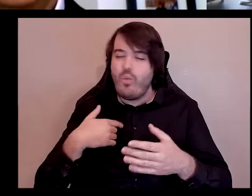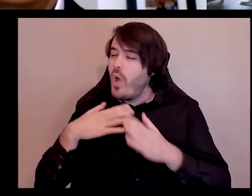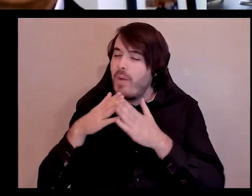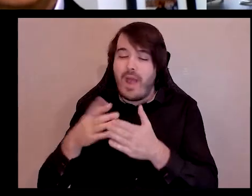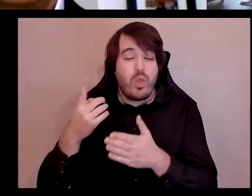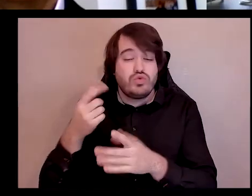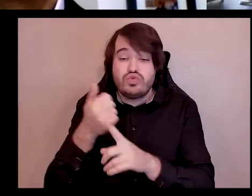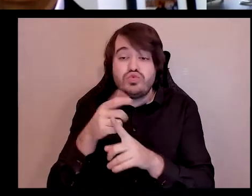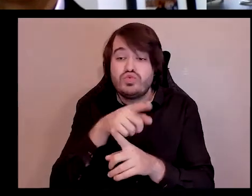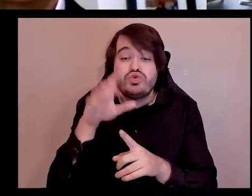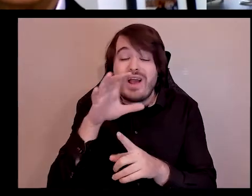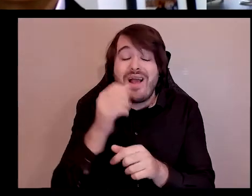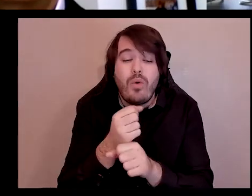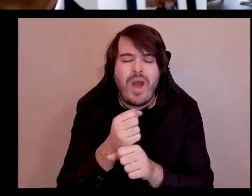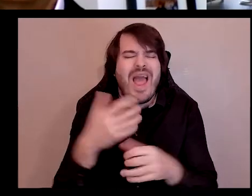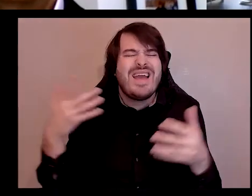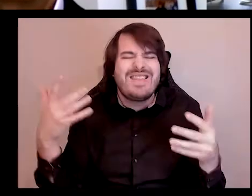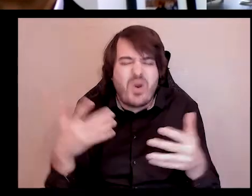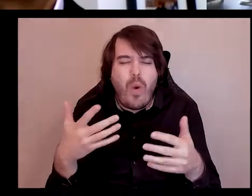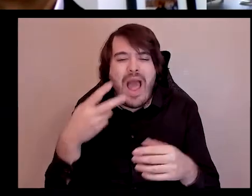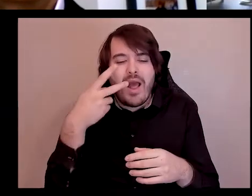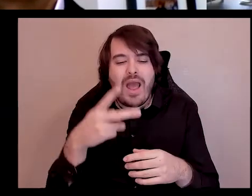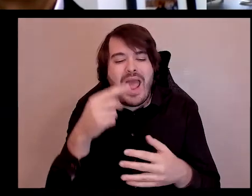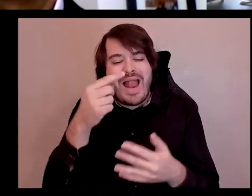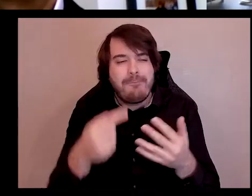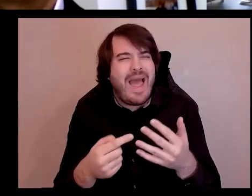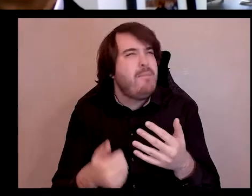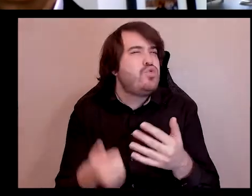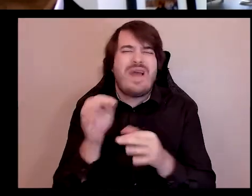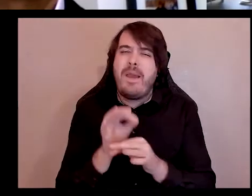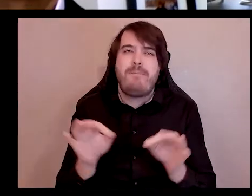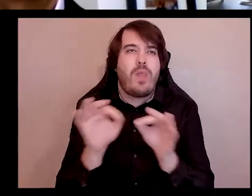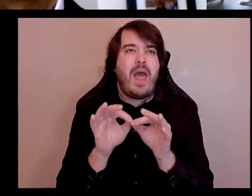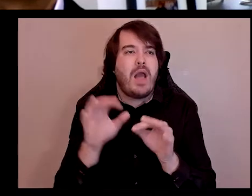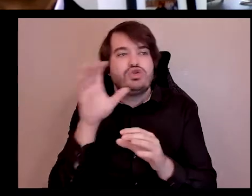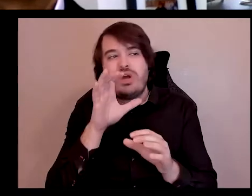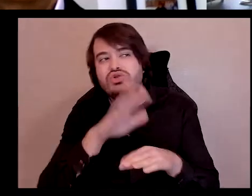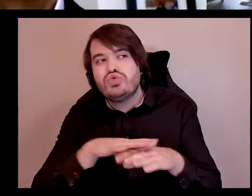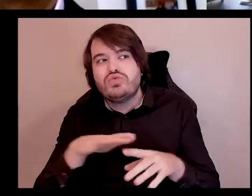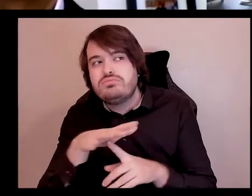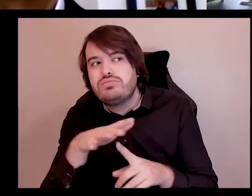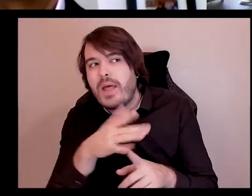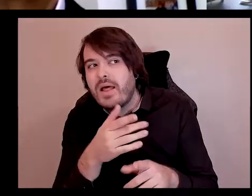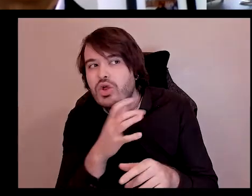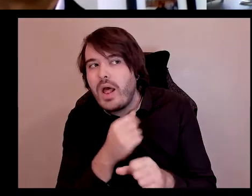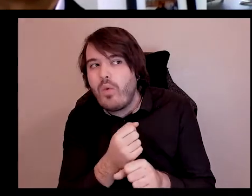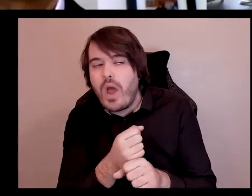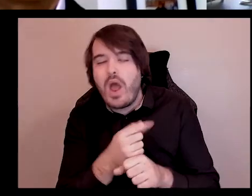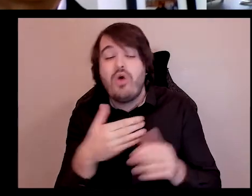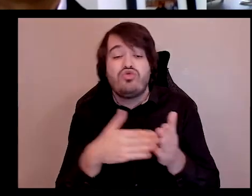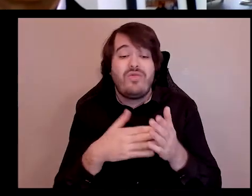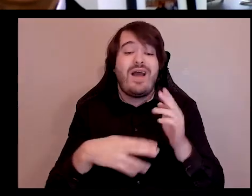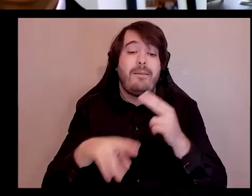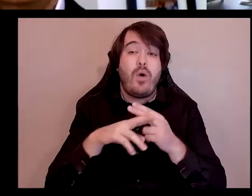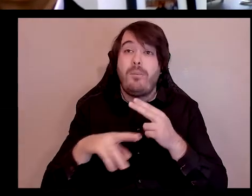Je vous ai mentionné d'emblée que je faisais un peu d'animation. Je demande toujours aux chercheurs d'emploi quel est l'élément le plus important dans